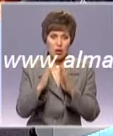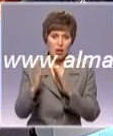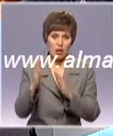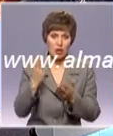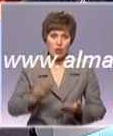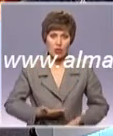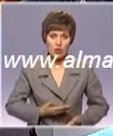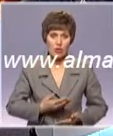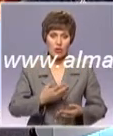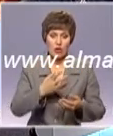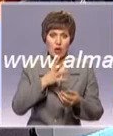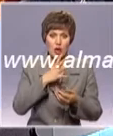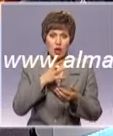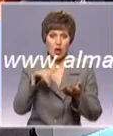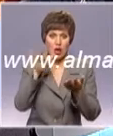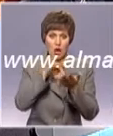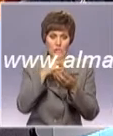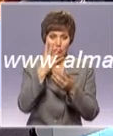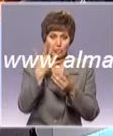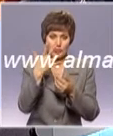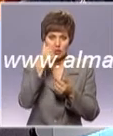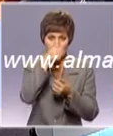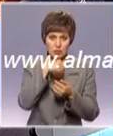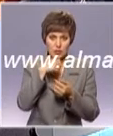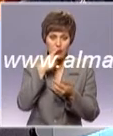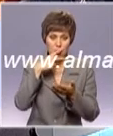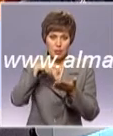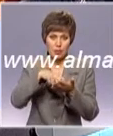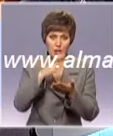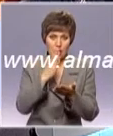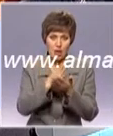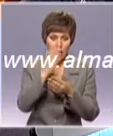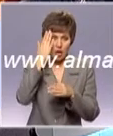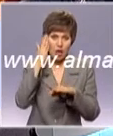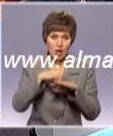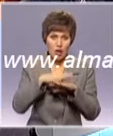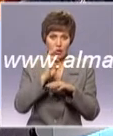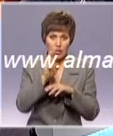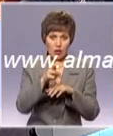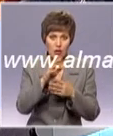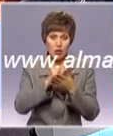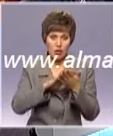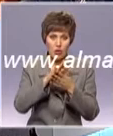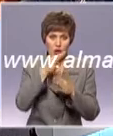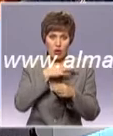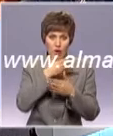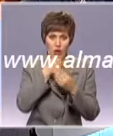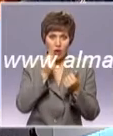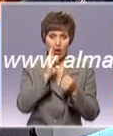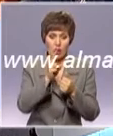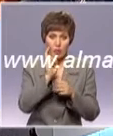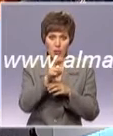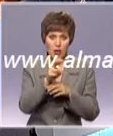4-5 жылдай болды пропискеге. Мен акиматқа барсам ешқандай жауап ала алмай жүрмін. Кімге барып, қайда барып,